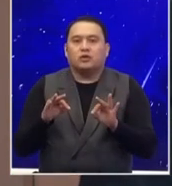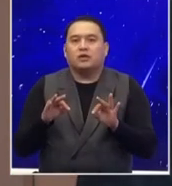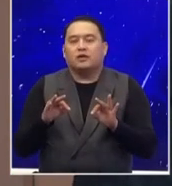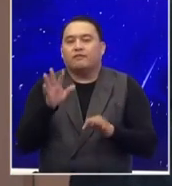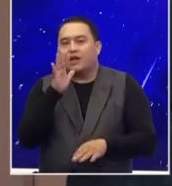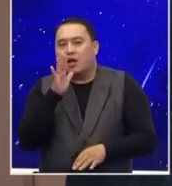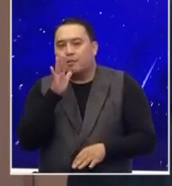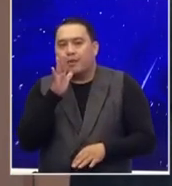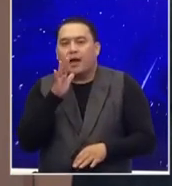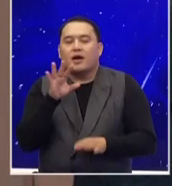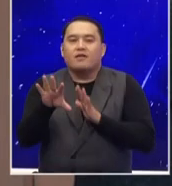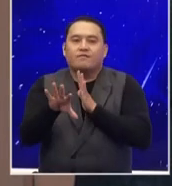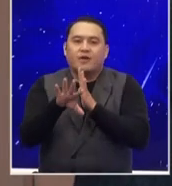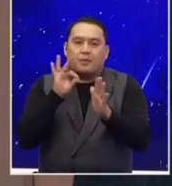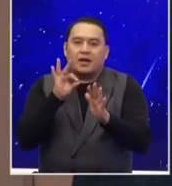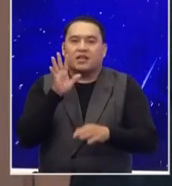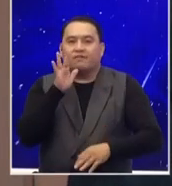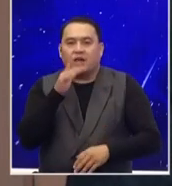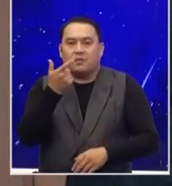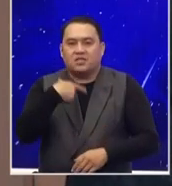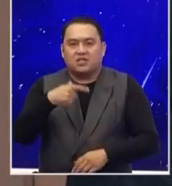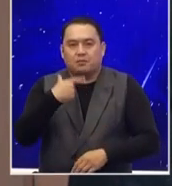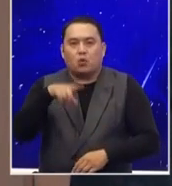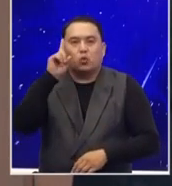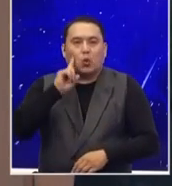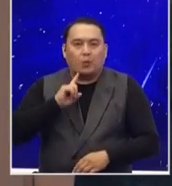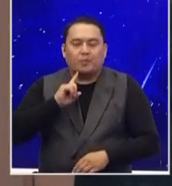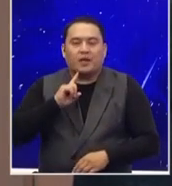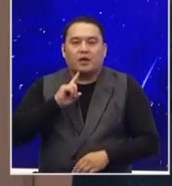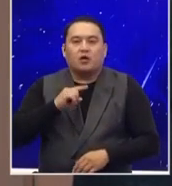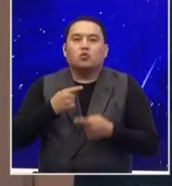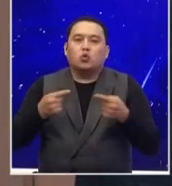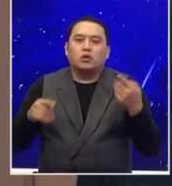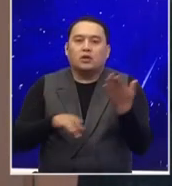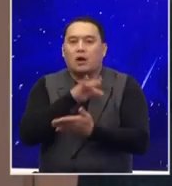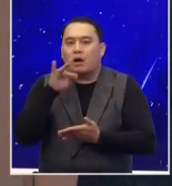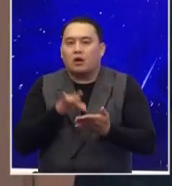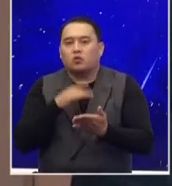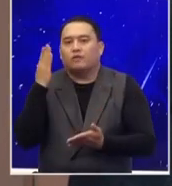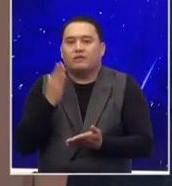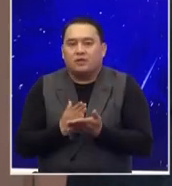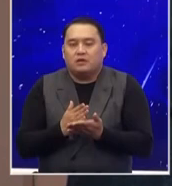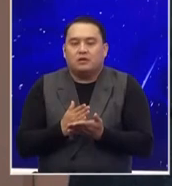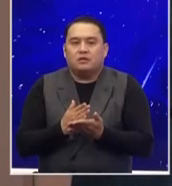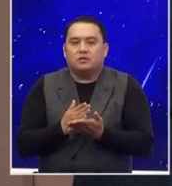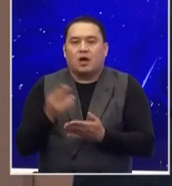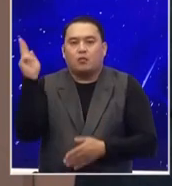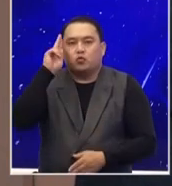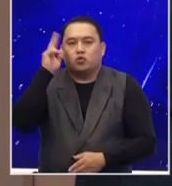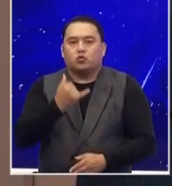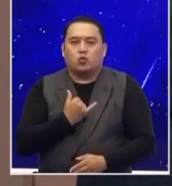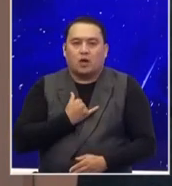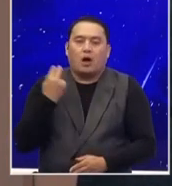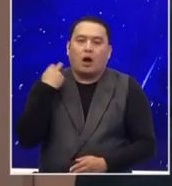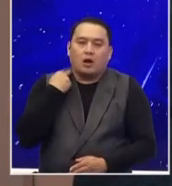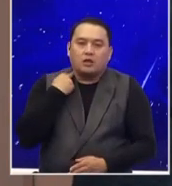то есть они могут выбирать и время. У нас есть ребята из других городов, которые обучаются сейчас и английскому